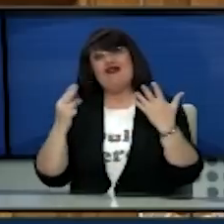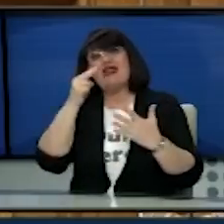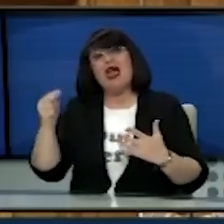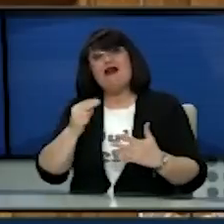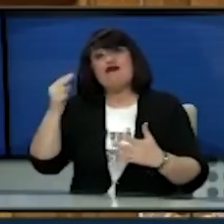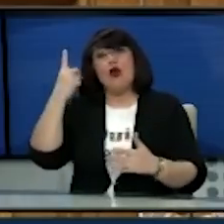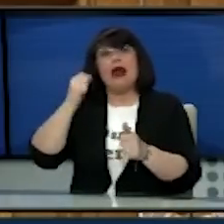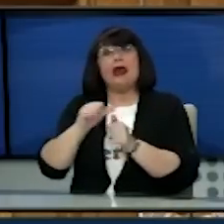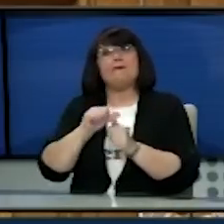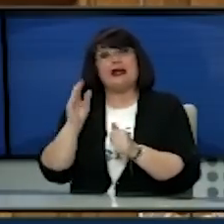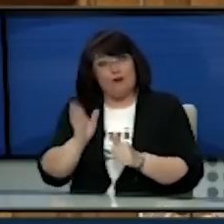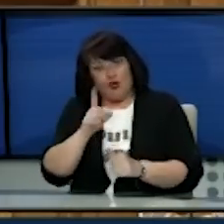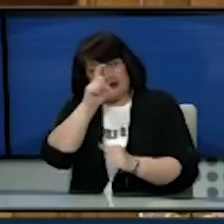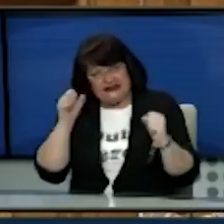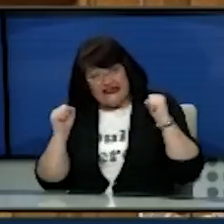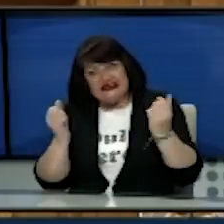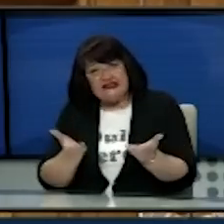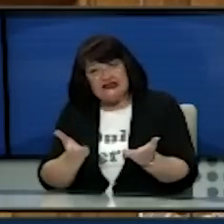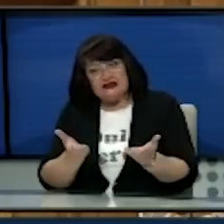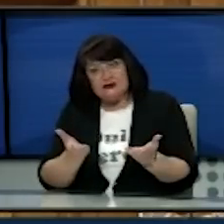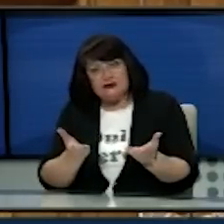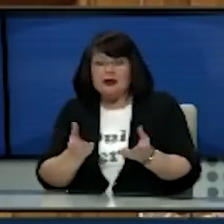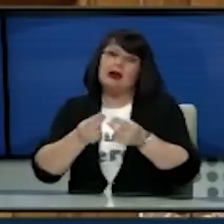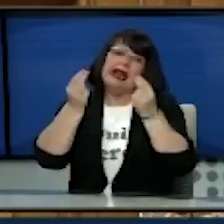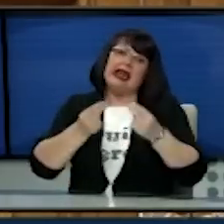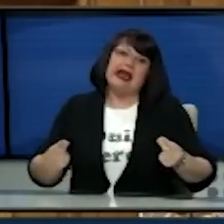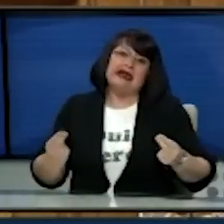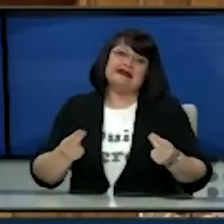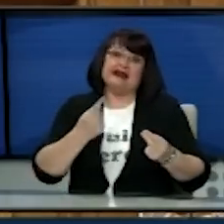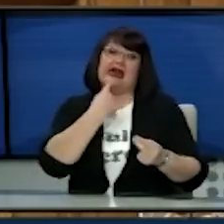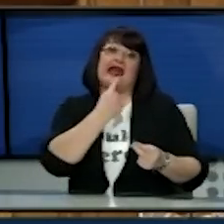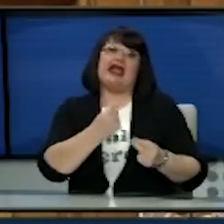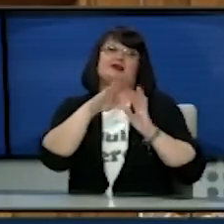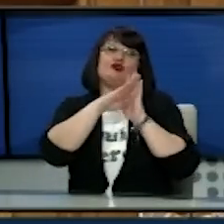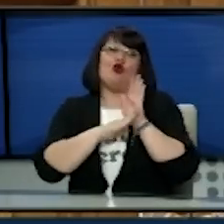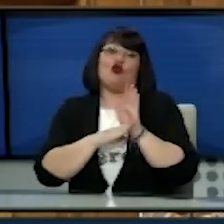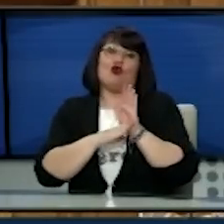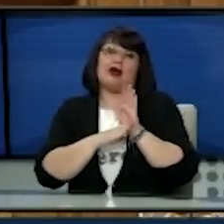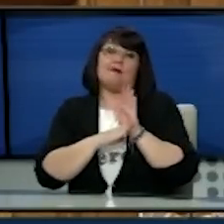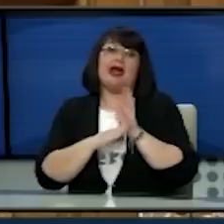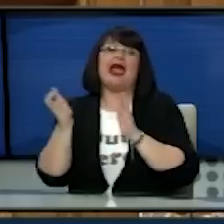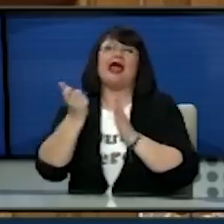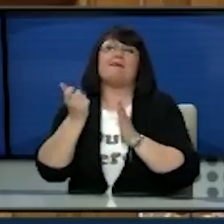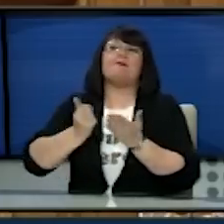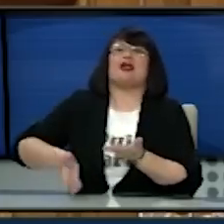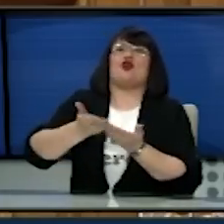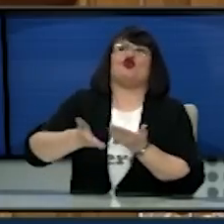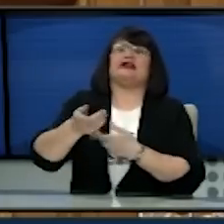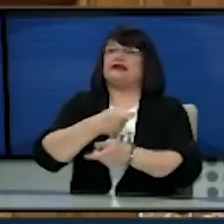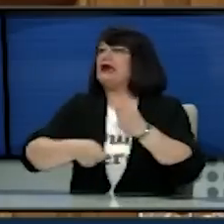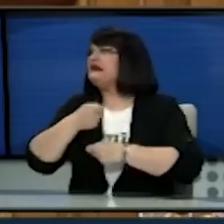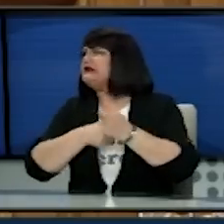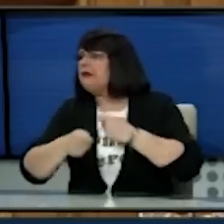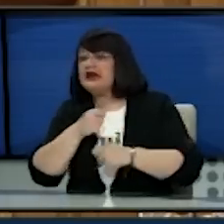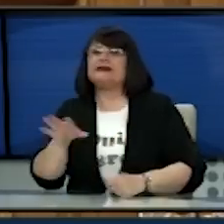μήνα? Εμφανίζεται ως λύση τα διάφορα προγράμματα επιδότησης των επιχειρήσεων